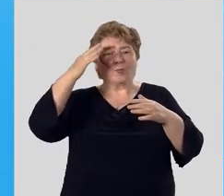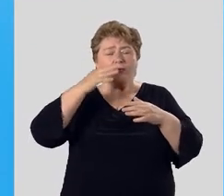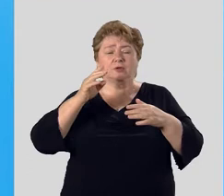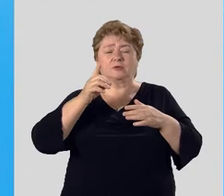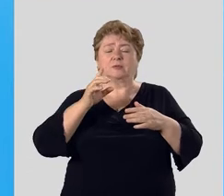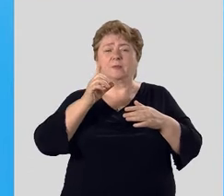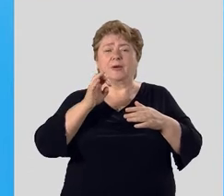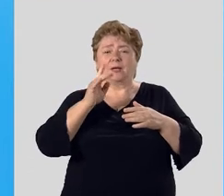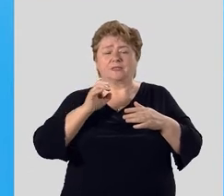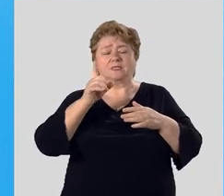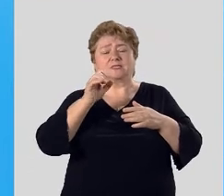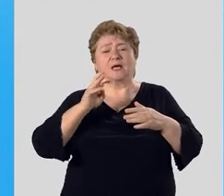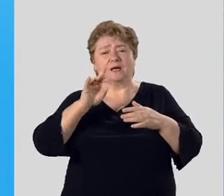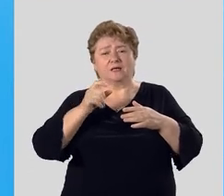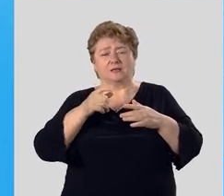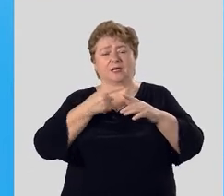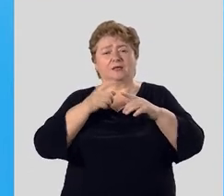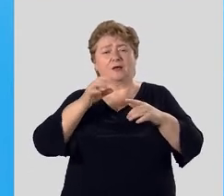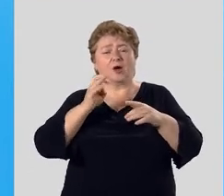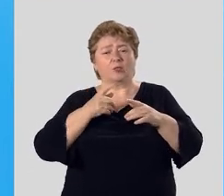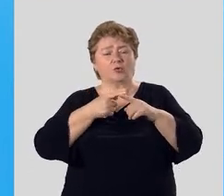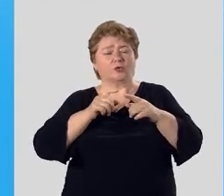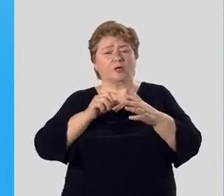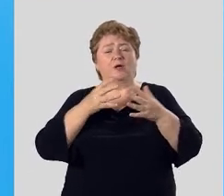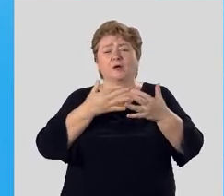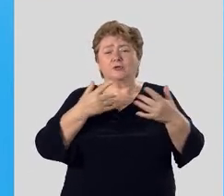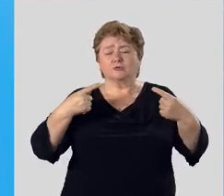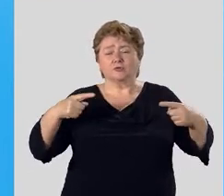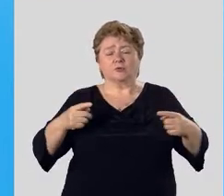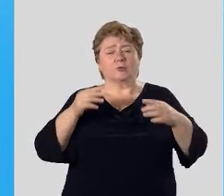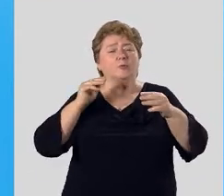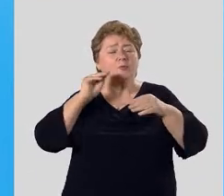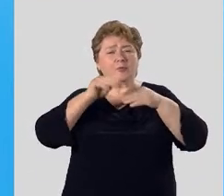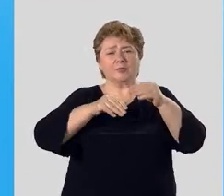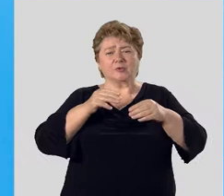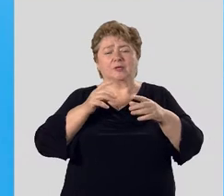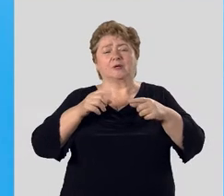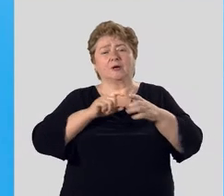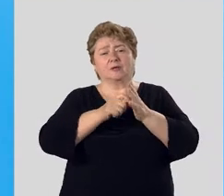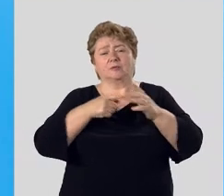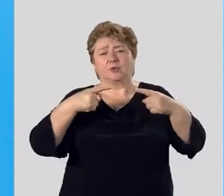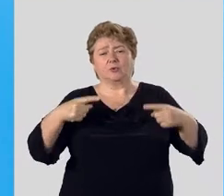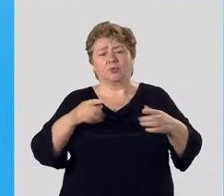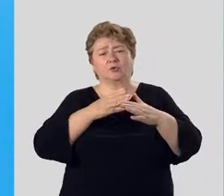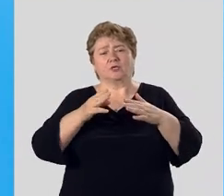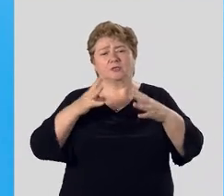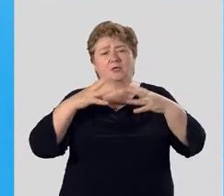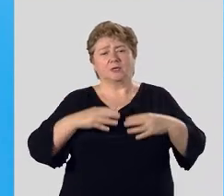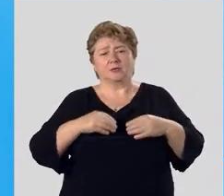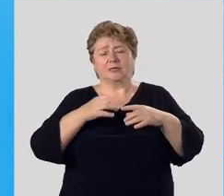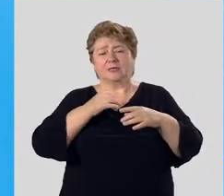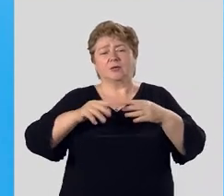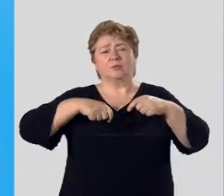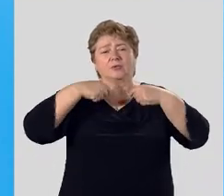и Старлинга, гормон – это любое вещество, в норме продуцируемое клетками какой-либо части организма